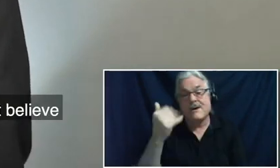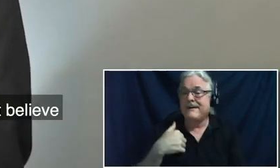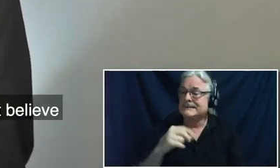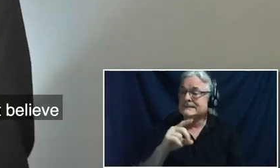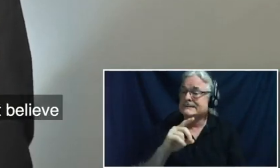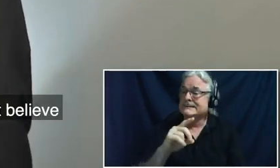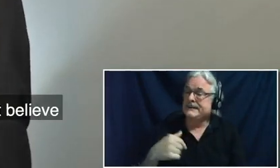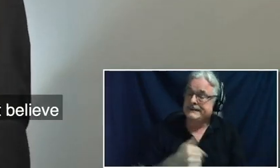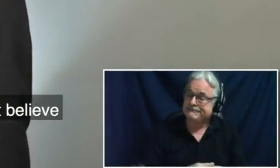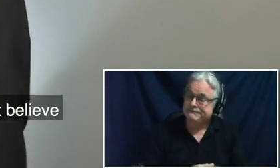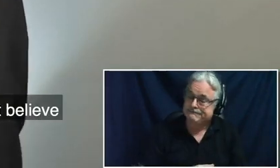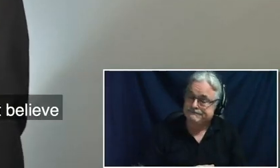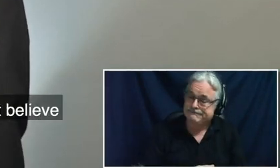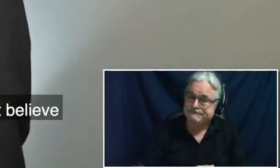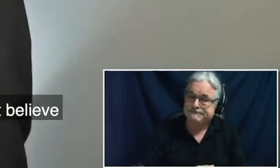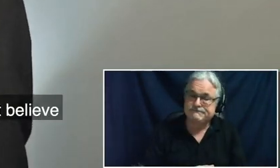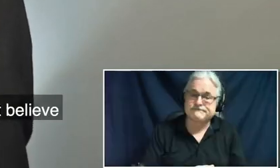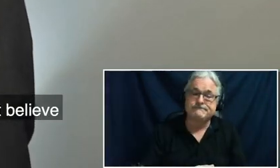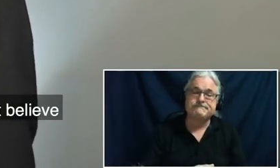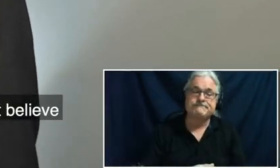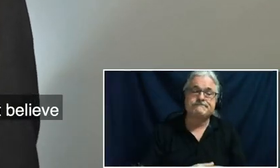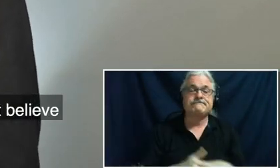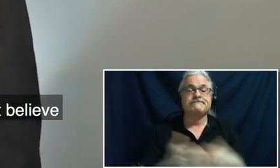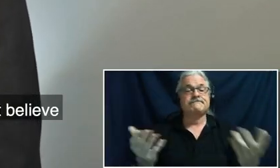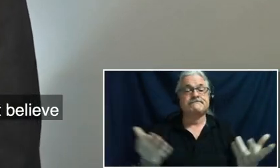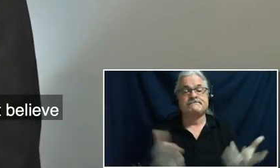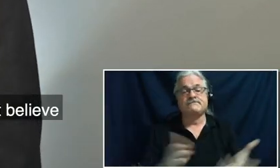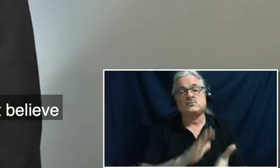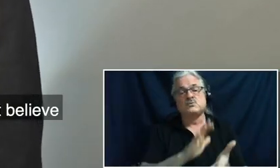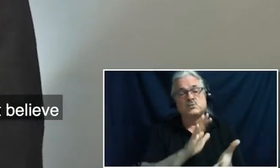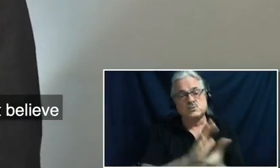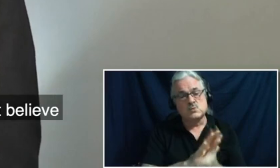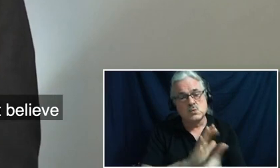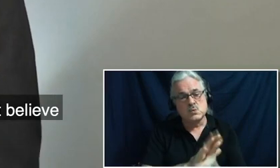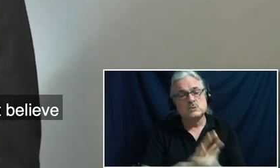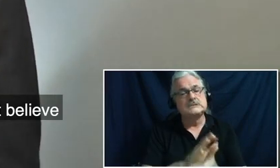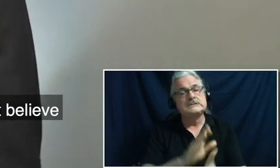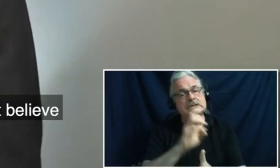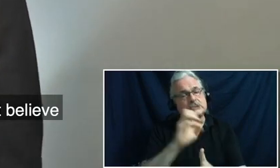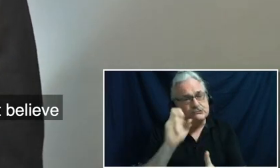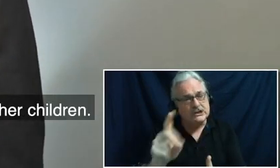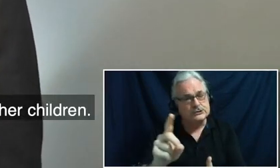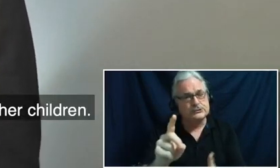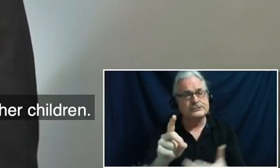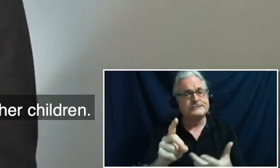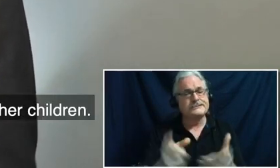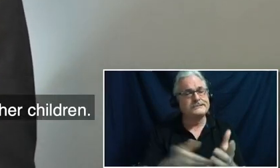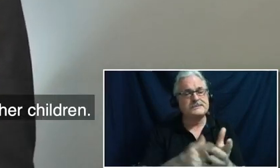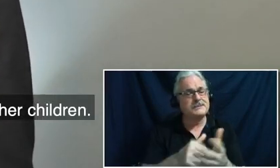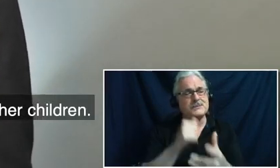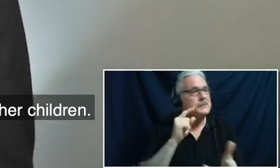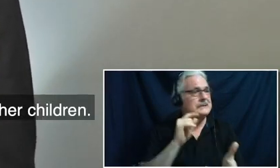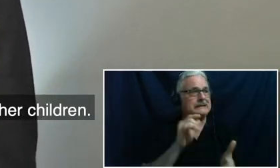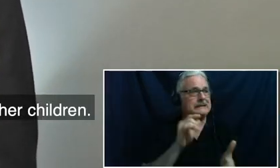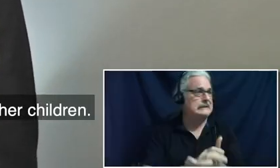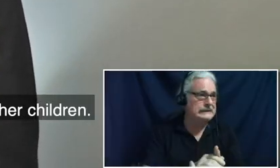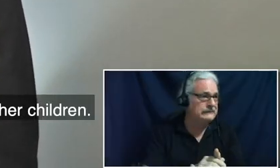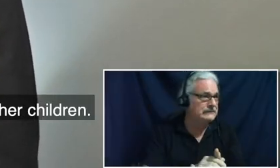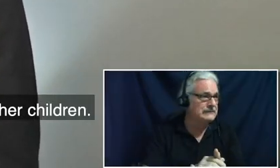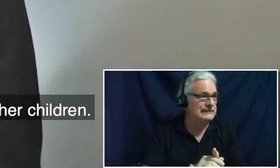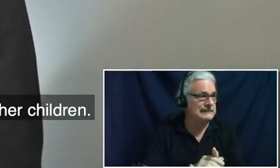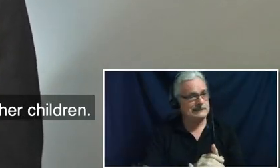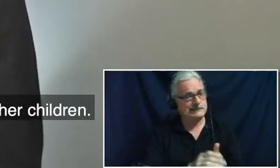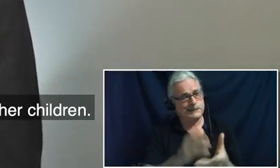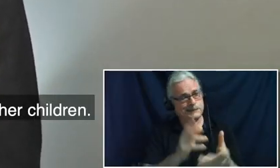On ne considère pas le travail acharné des élèves, on ne voit que leur handicap. Les directeurs d'école et les